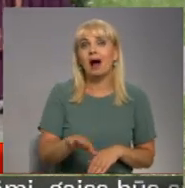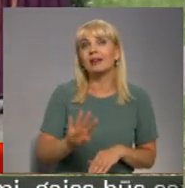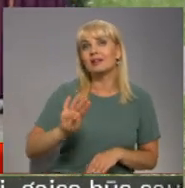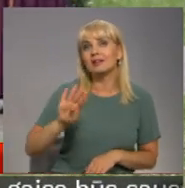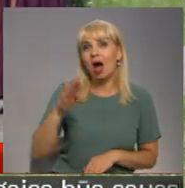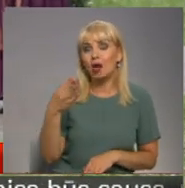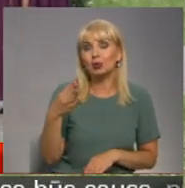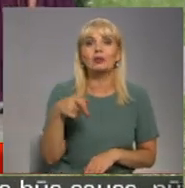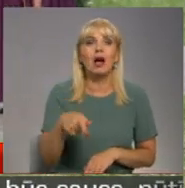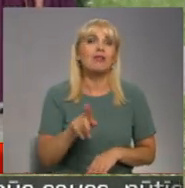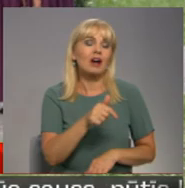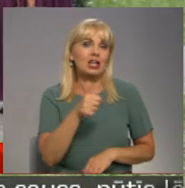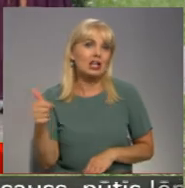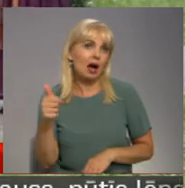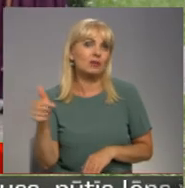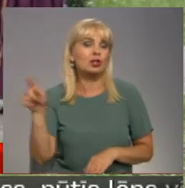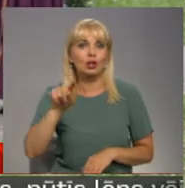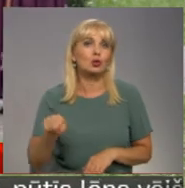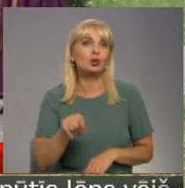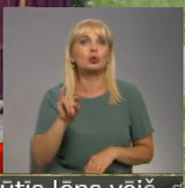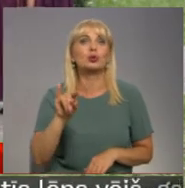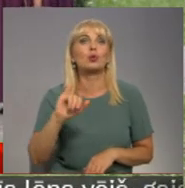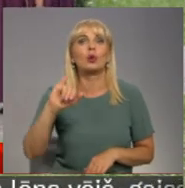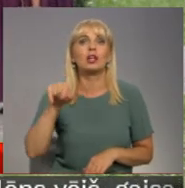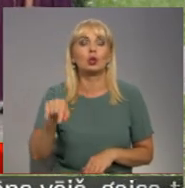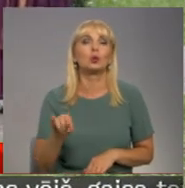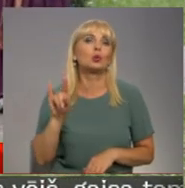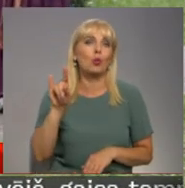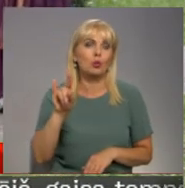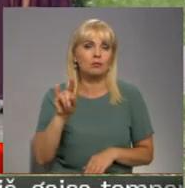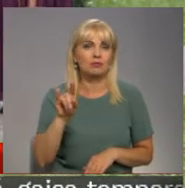kas tā varētu būt tā īpašā suitu saule.